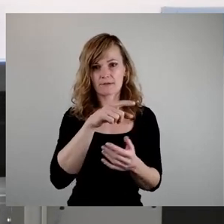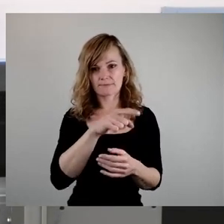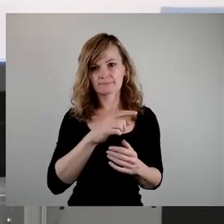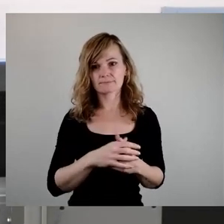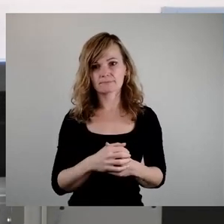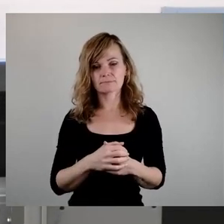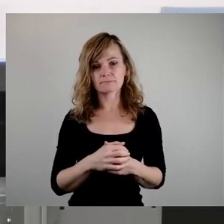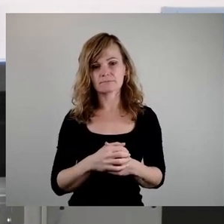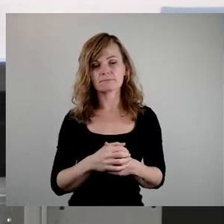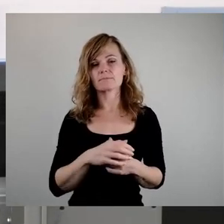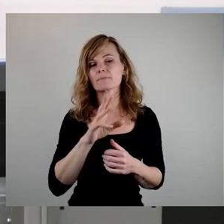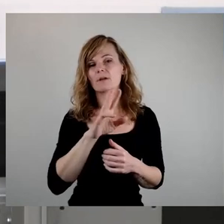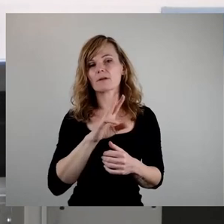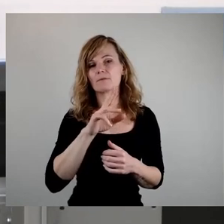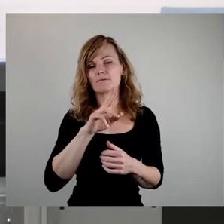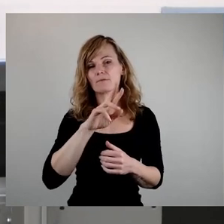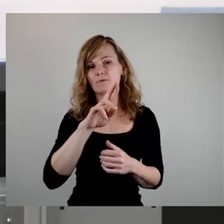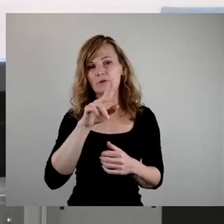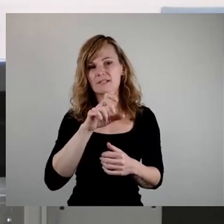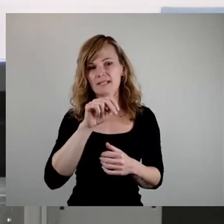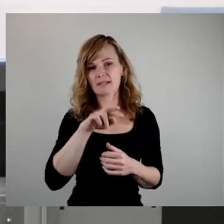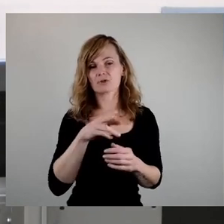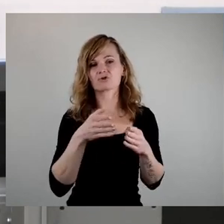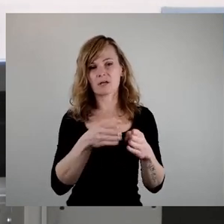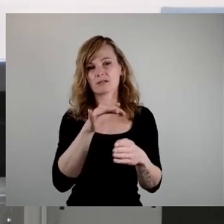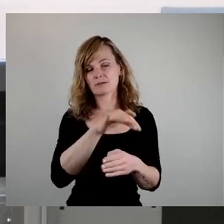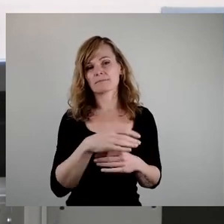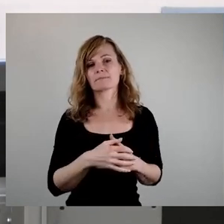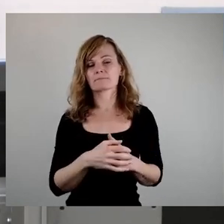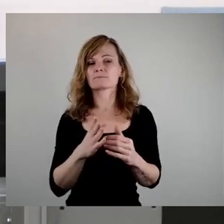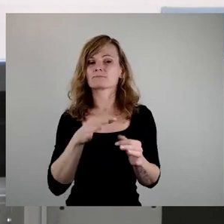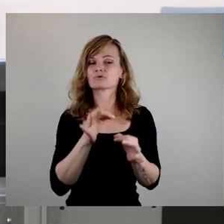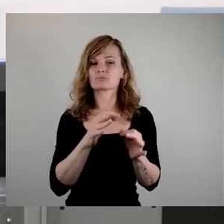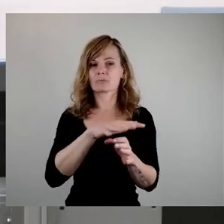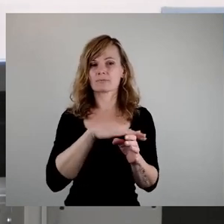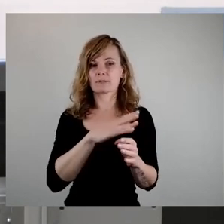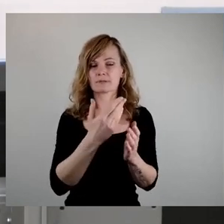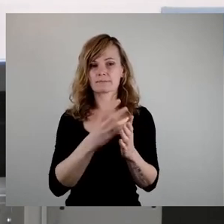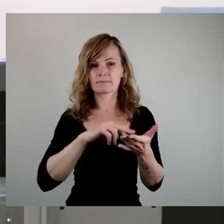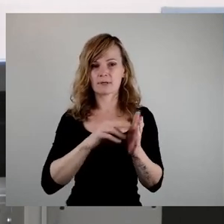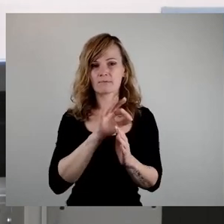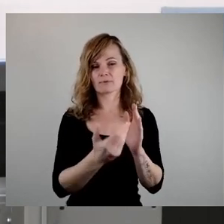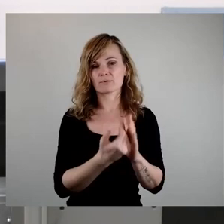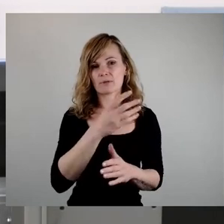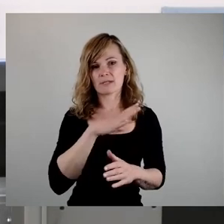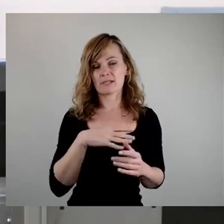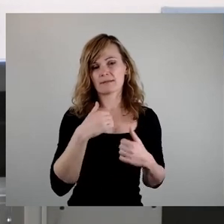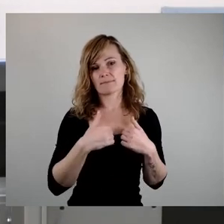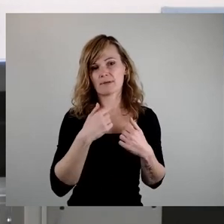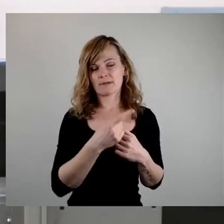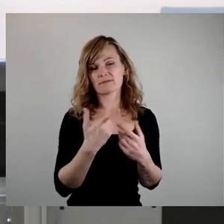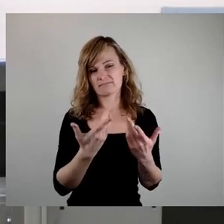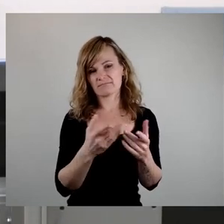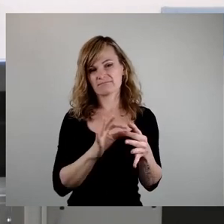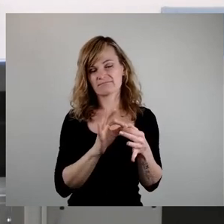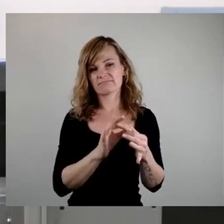auf der Wurzner Straße haben. Der Sportplatz ist ja durch Planung jetzt dann fürs neue Sachsenbad ein Stück gefährdet und ich möchte